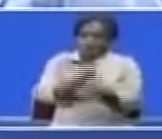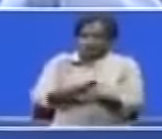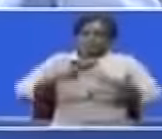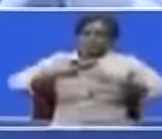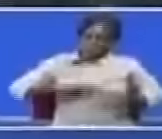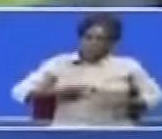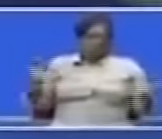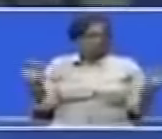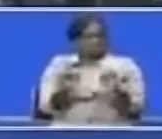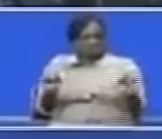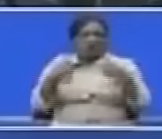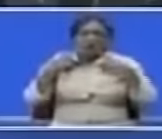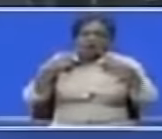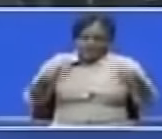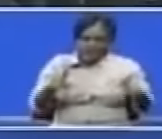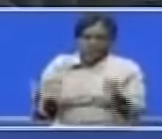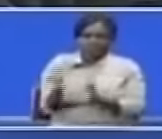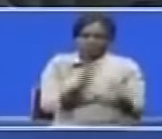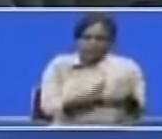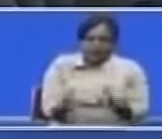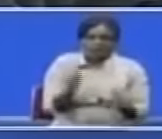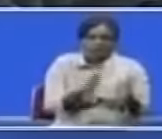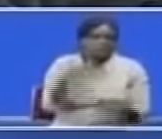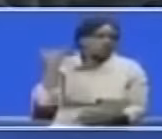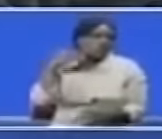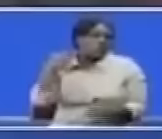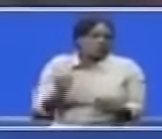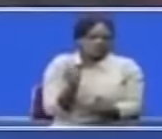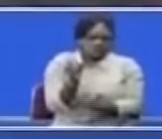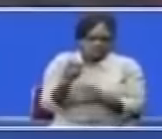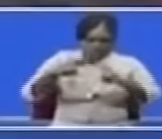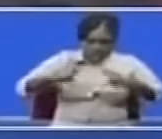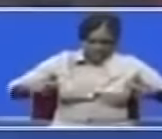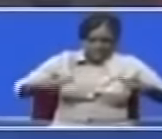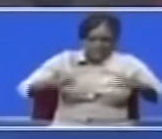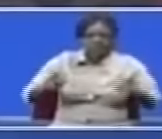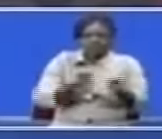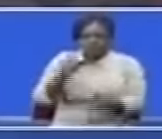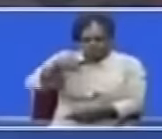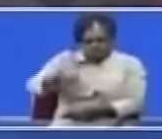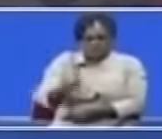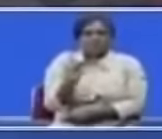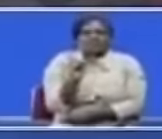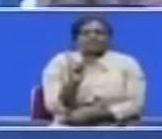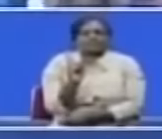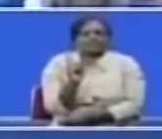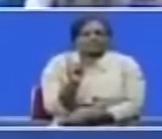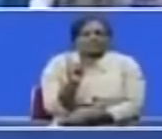kutopumzika, huku wakitangaza mpango wa kuunda makundi maalum ya kuwasaka na kukabiliana na magenge ya